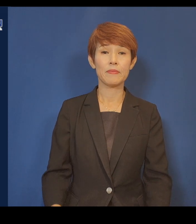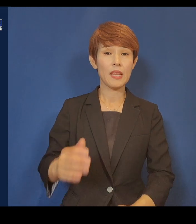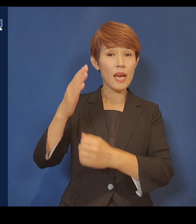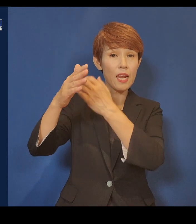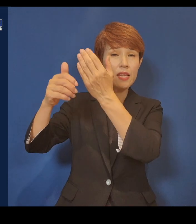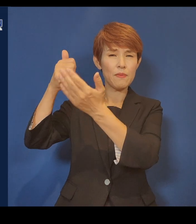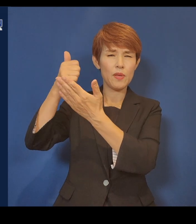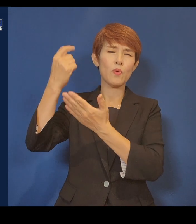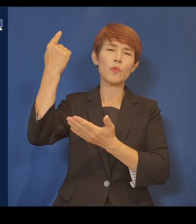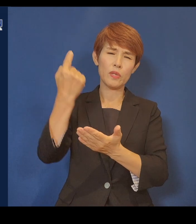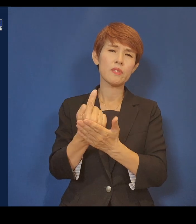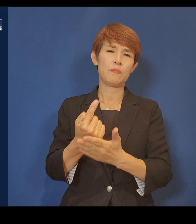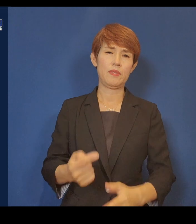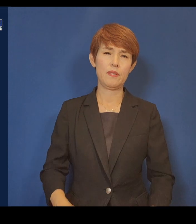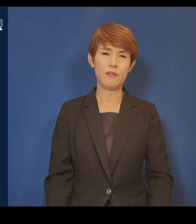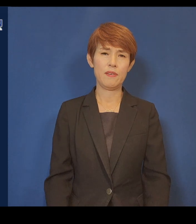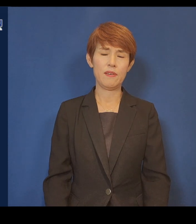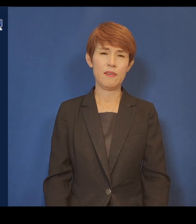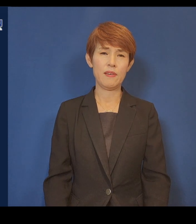하나님이 오셨어요.